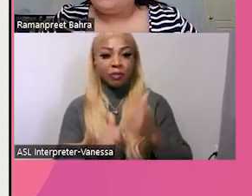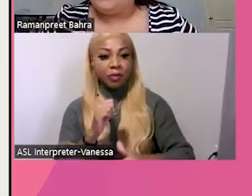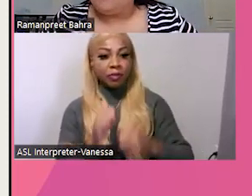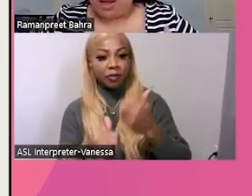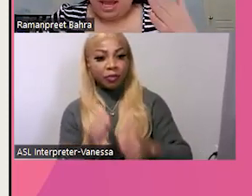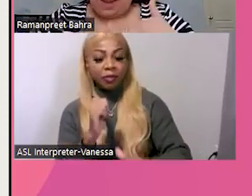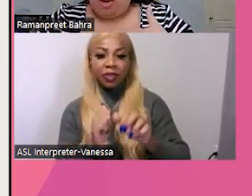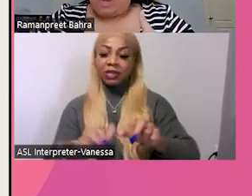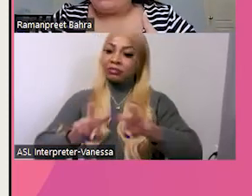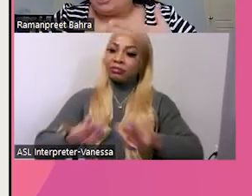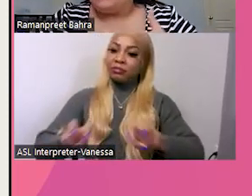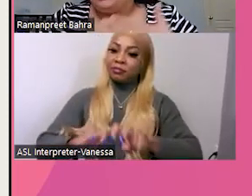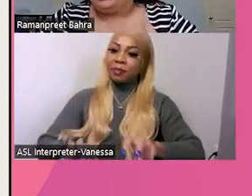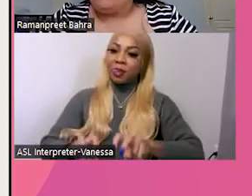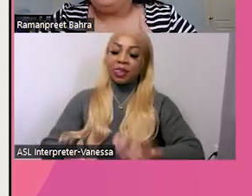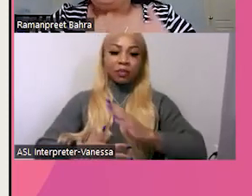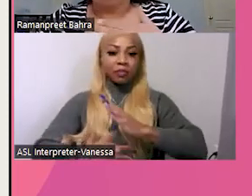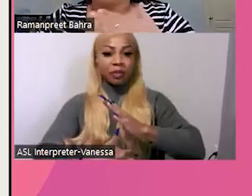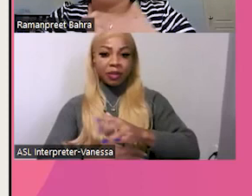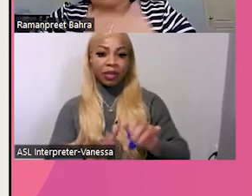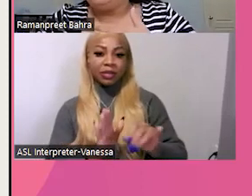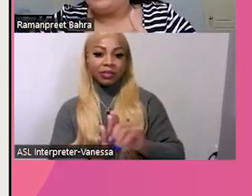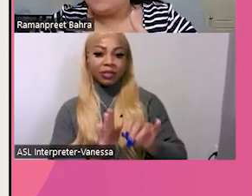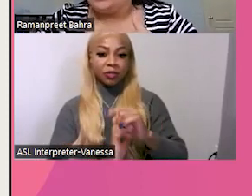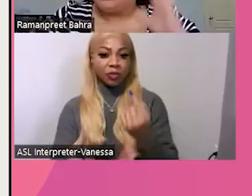problèmes lorsqu'on adopte cette analyse,